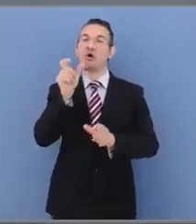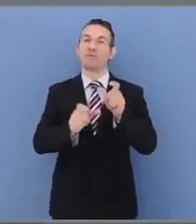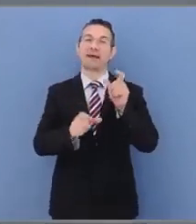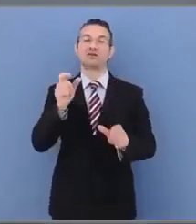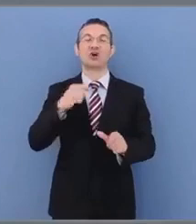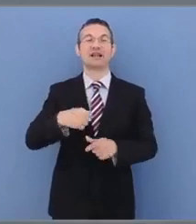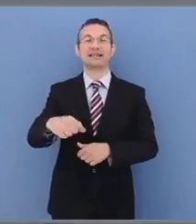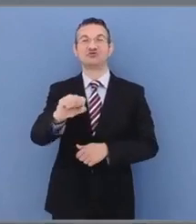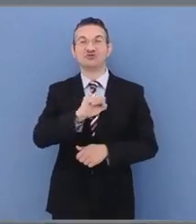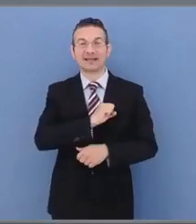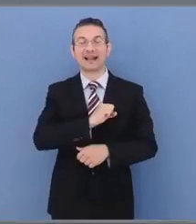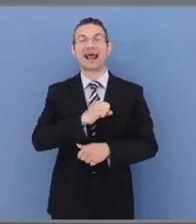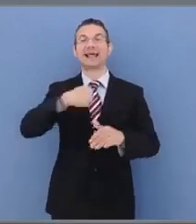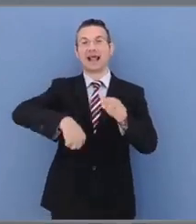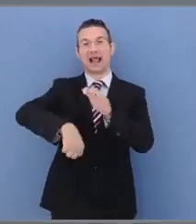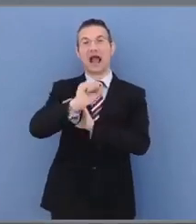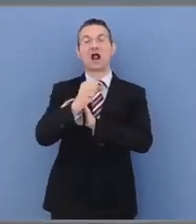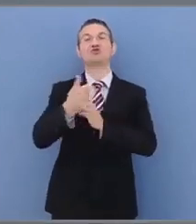calcio sociale.